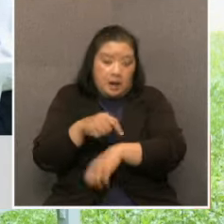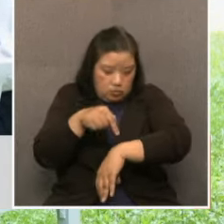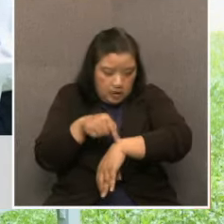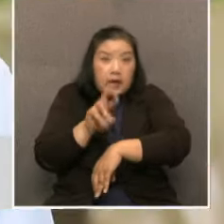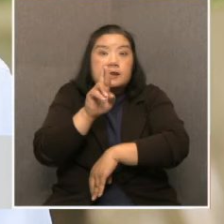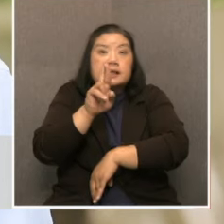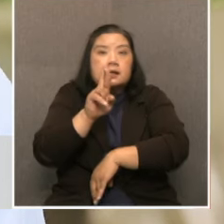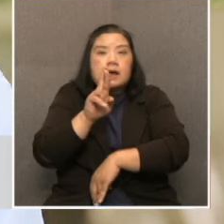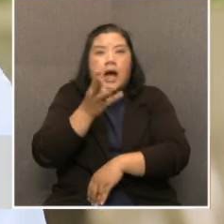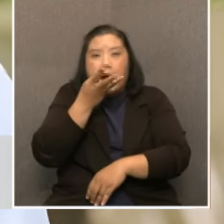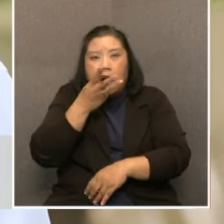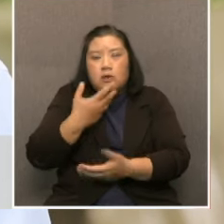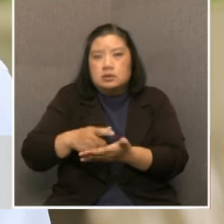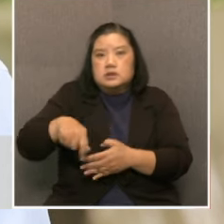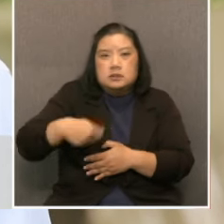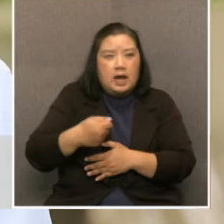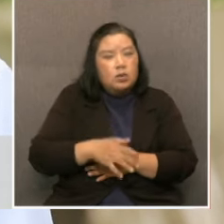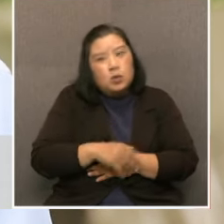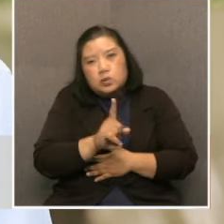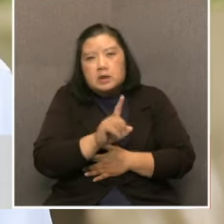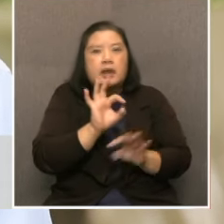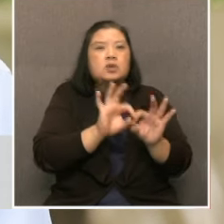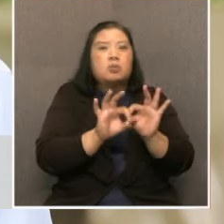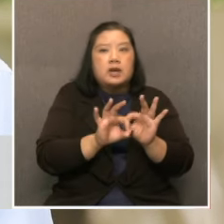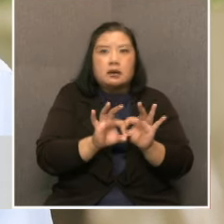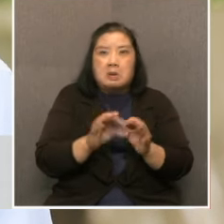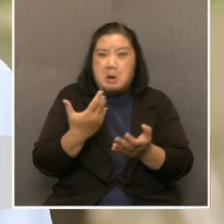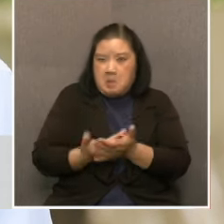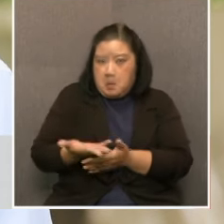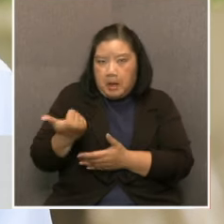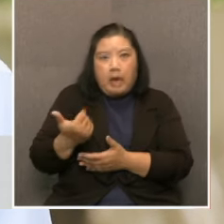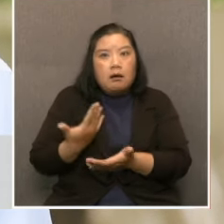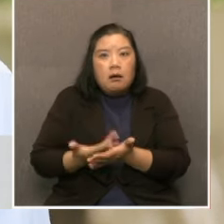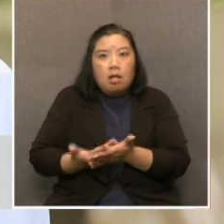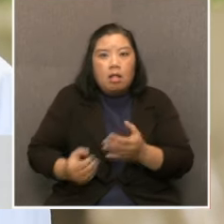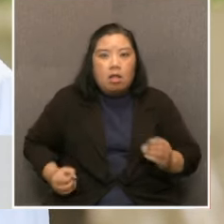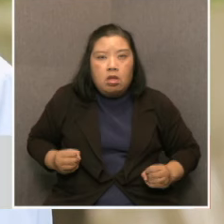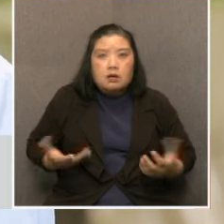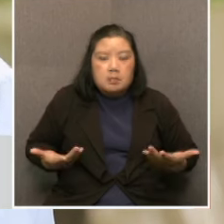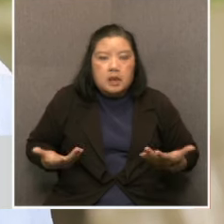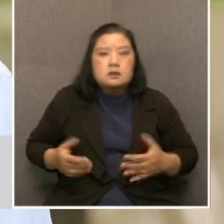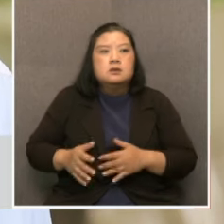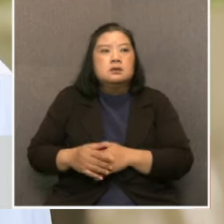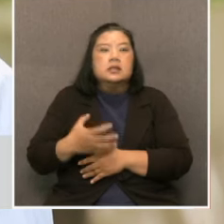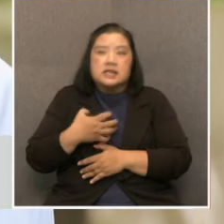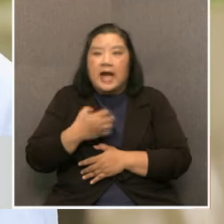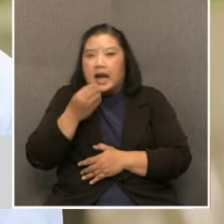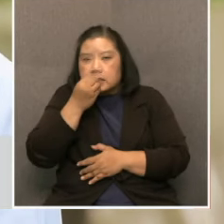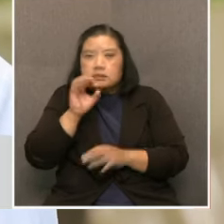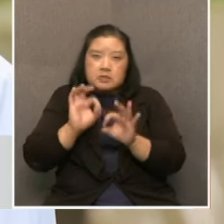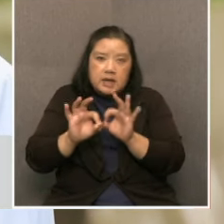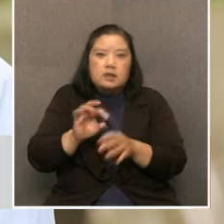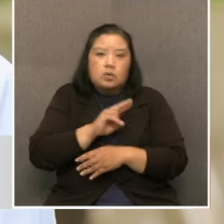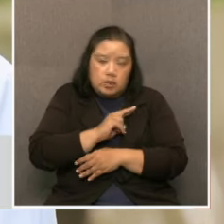ว่าจะกินข้าวที่ไหนถ้ากินไม่ดีหมดเลยทั้งวันนะครับจะกินยังไงจะฝรั่งเขาต้องพกไปพกแซนด์วิช